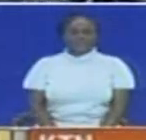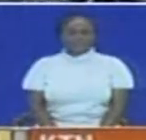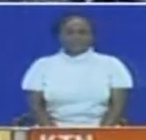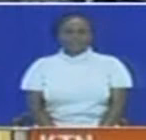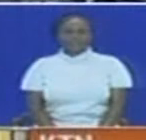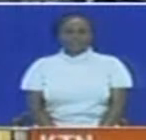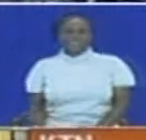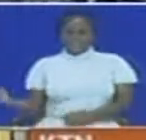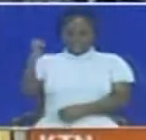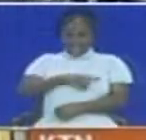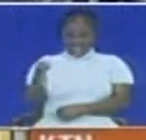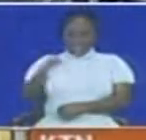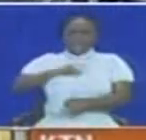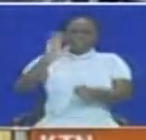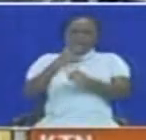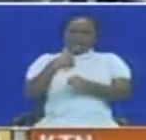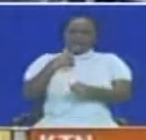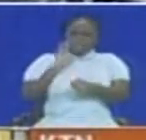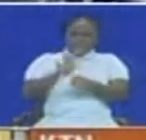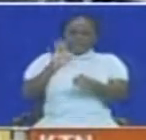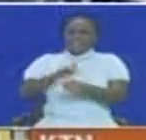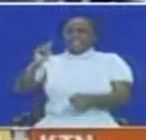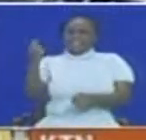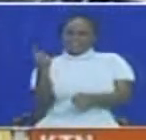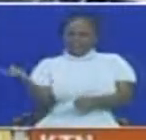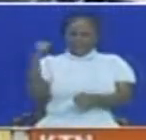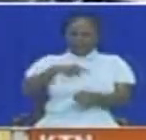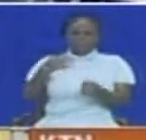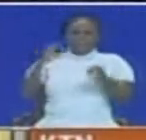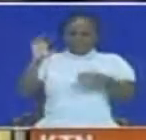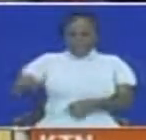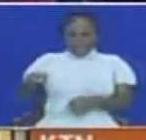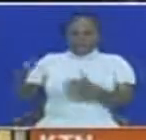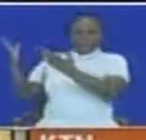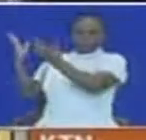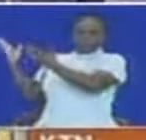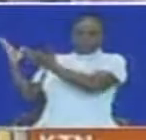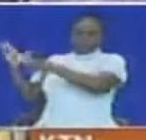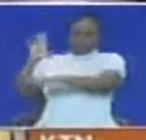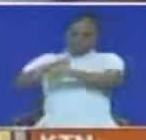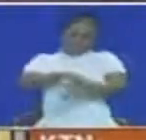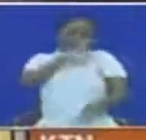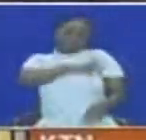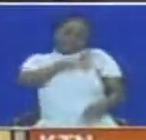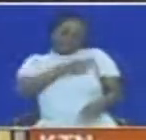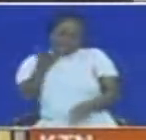Kila uchao mamia ya Wakenya hufika katika soko la Mudhurwa hapa jijini Nairobi ili kujitafutia riziki.